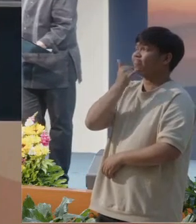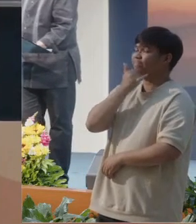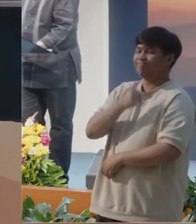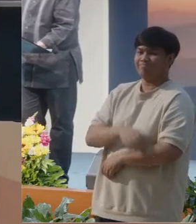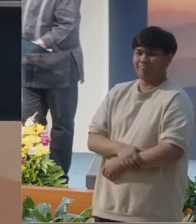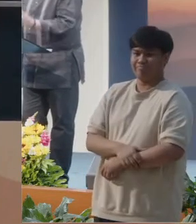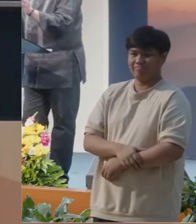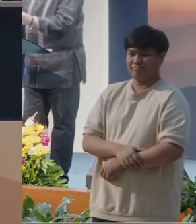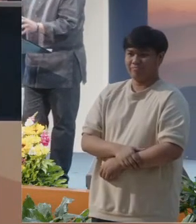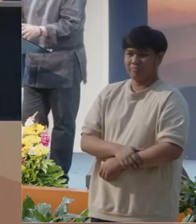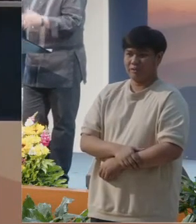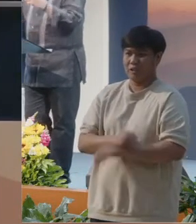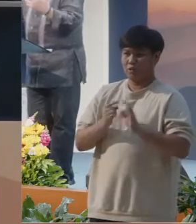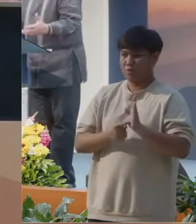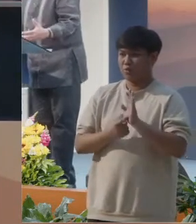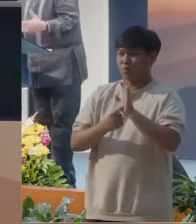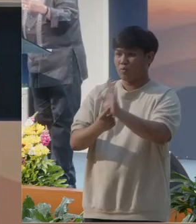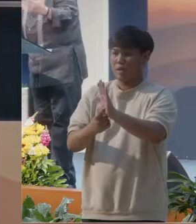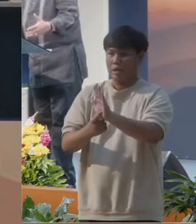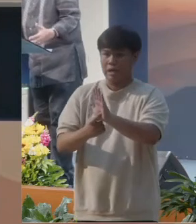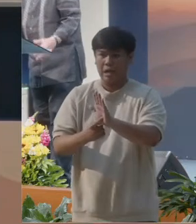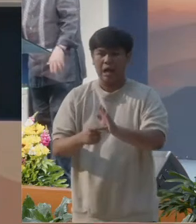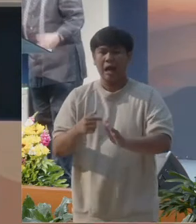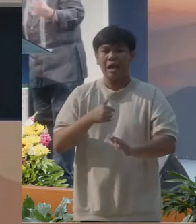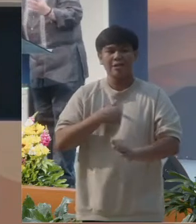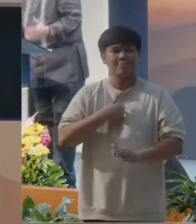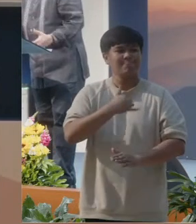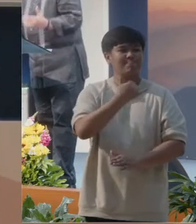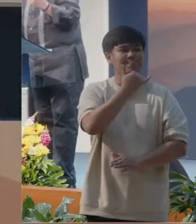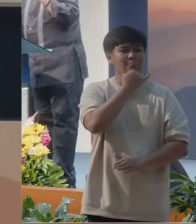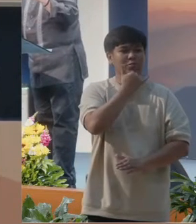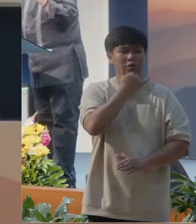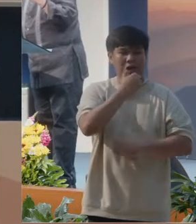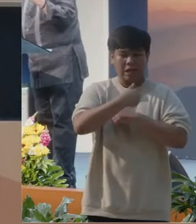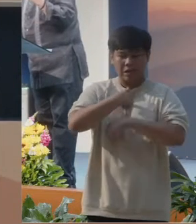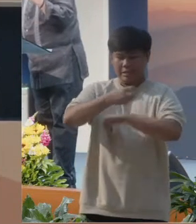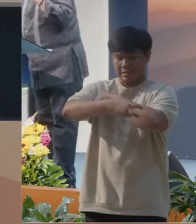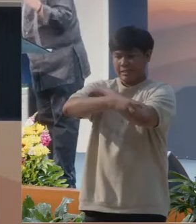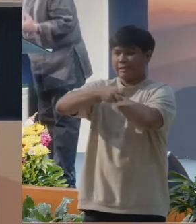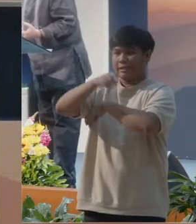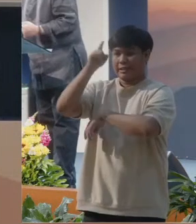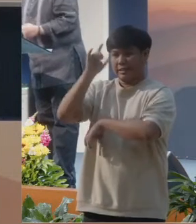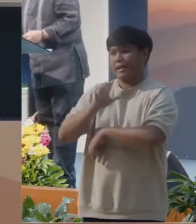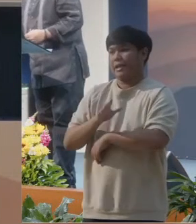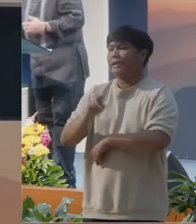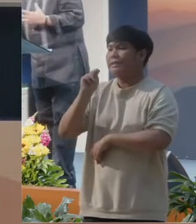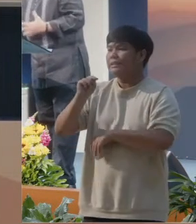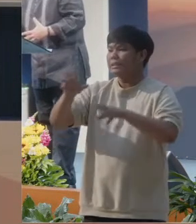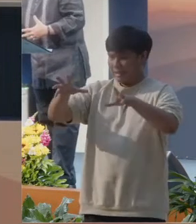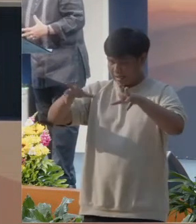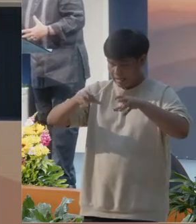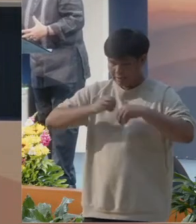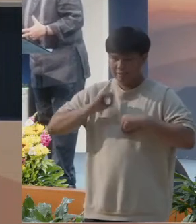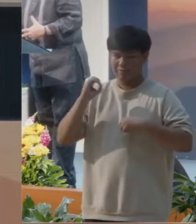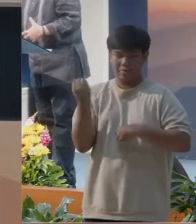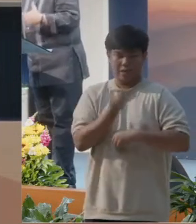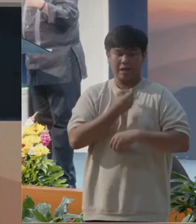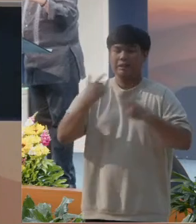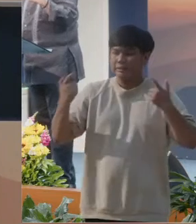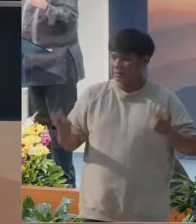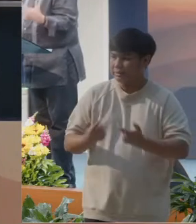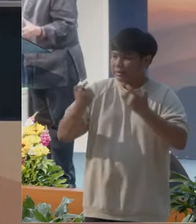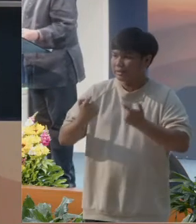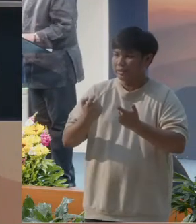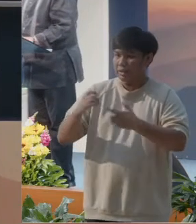nagkamali. Nagpapakita ng pag-amin ni Akan ang pangangailangan ng pagtanggap sa ating mga kasalanan